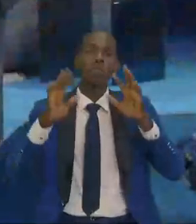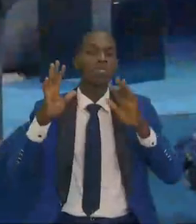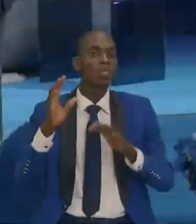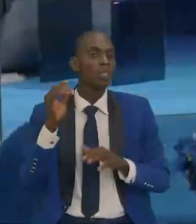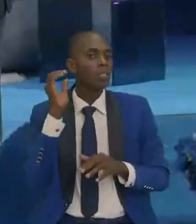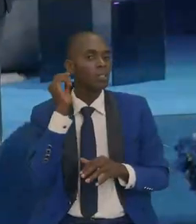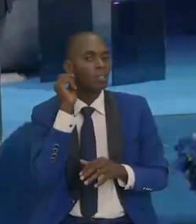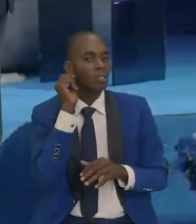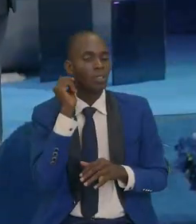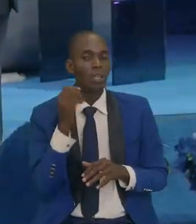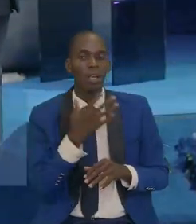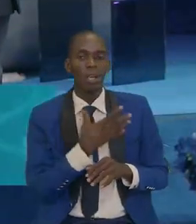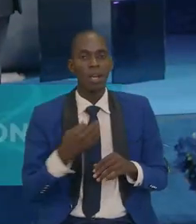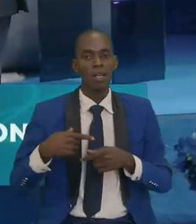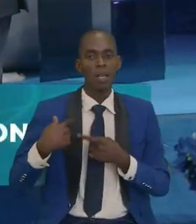un,